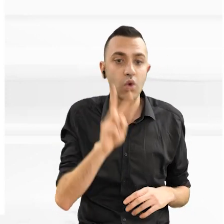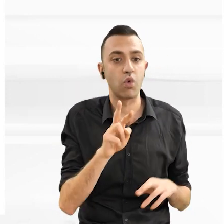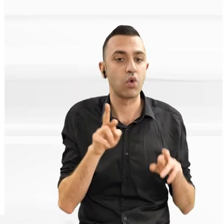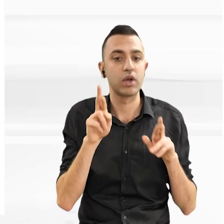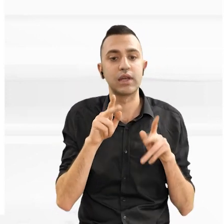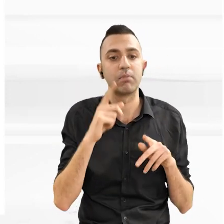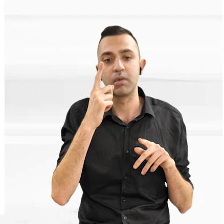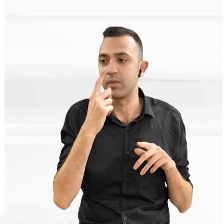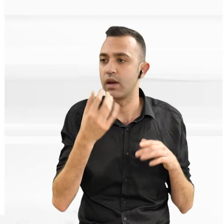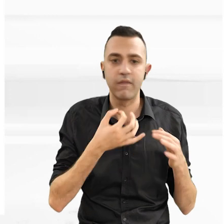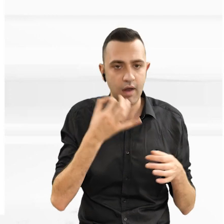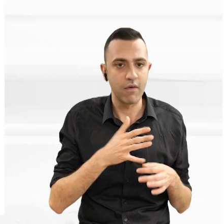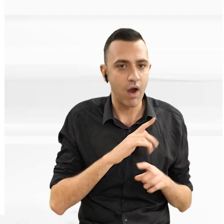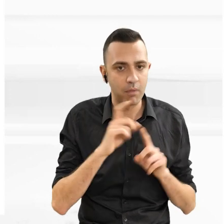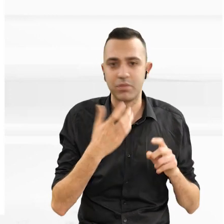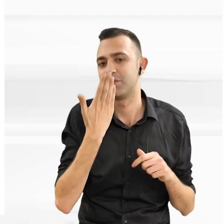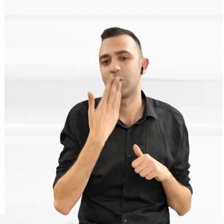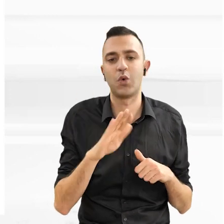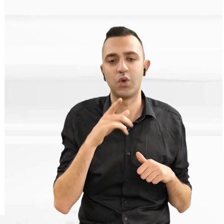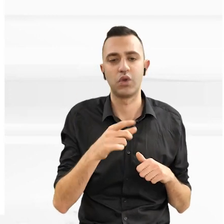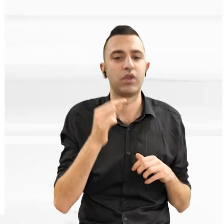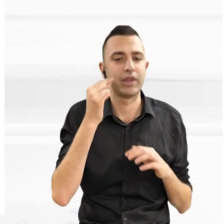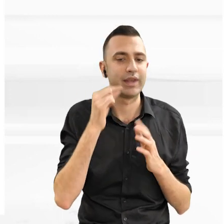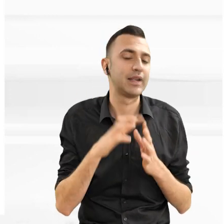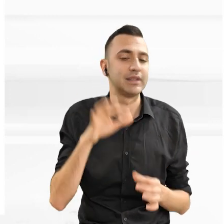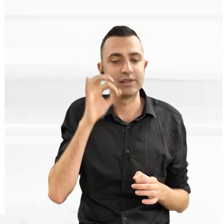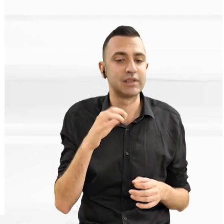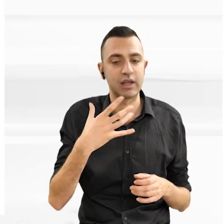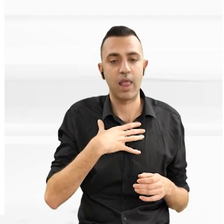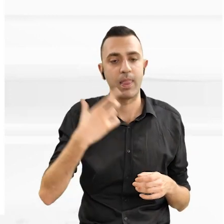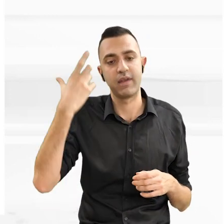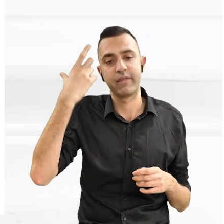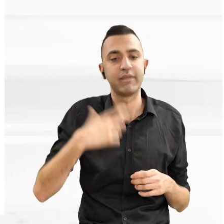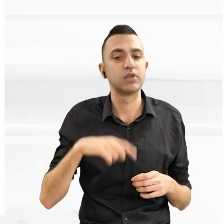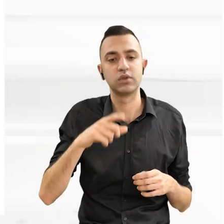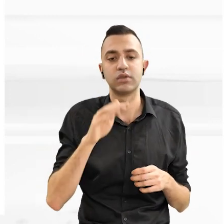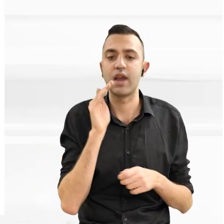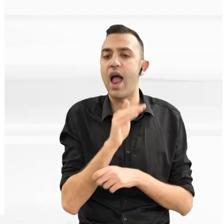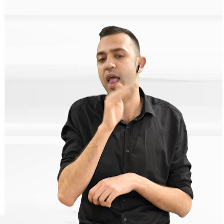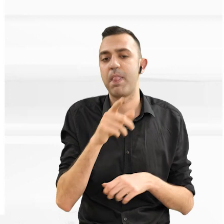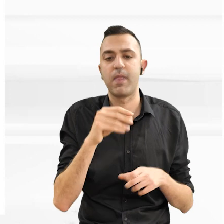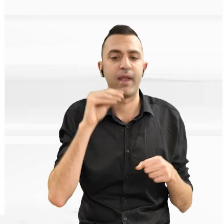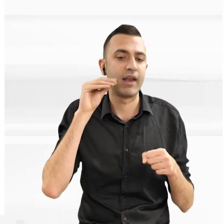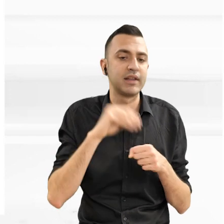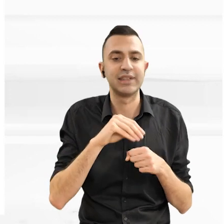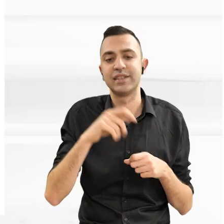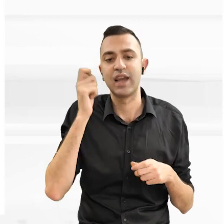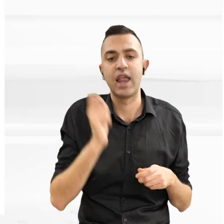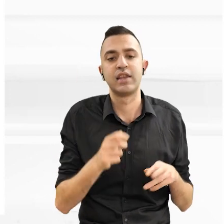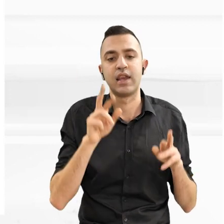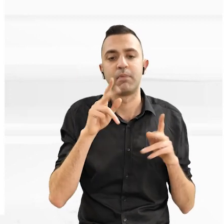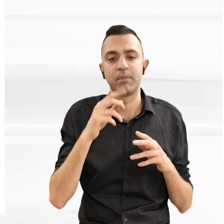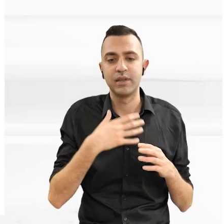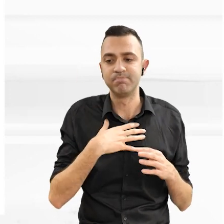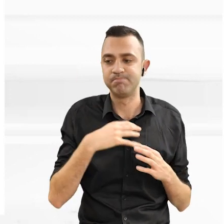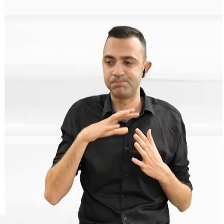dair herhangi bir ifade yok arkadaşlar insan vücudu yaşamak için yemeği temel alan yaşamsal işlevlerini yerine getirecek hücresel